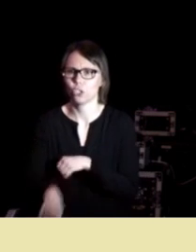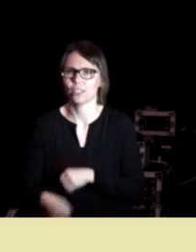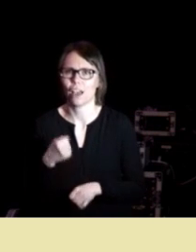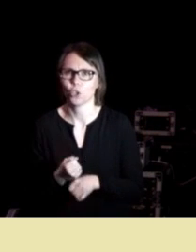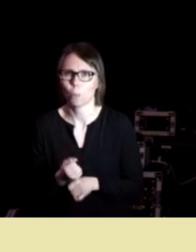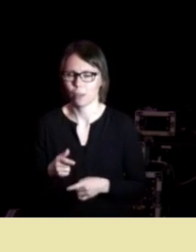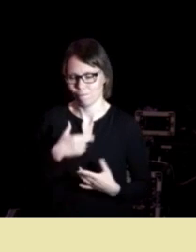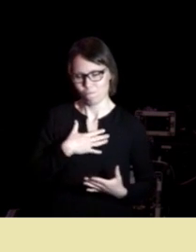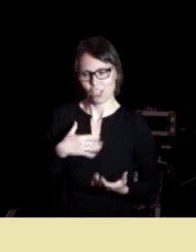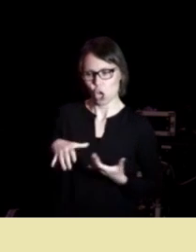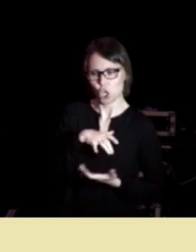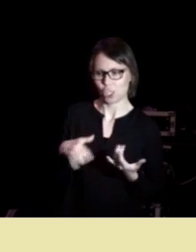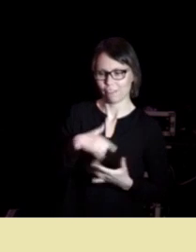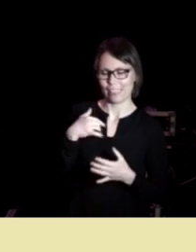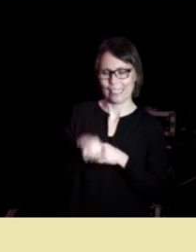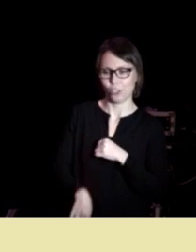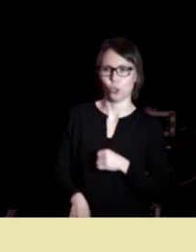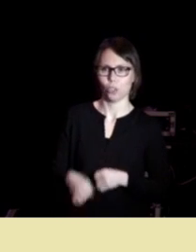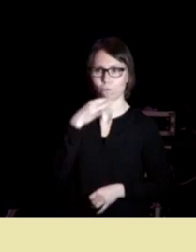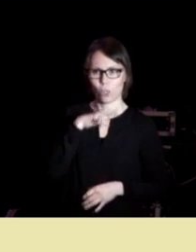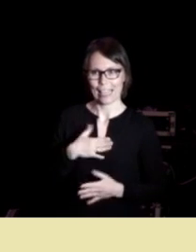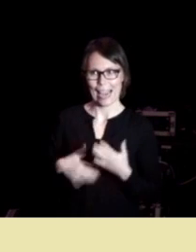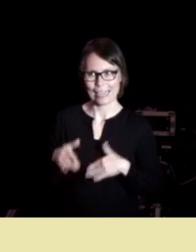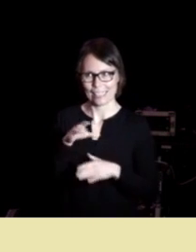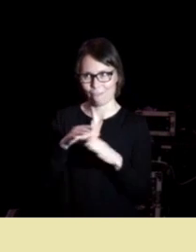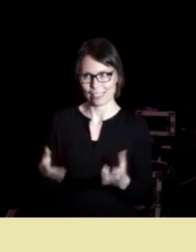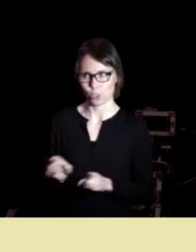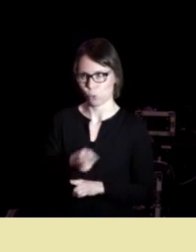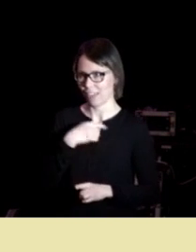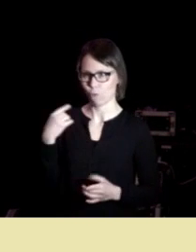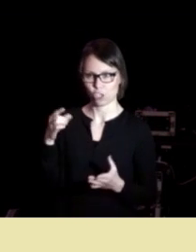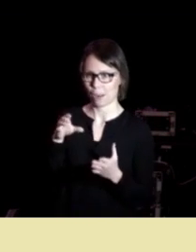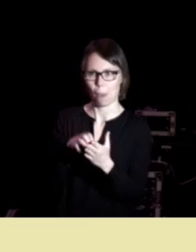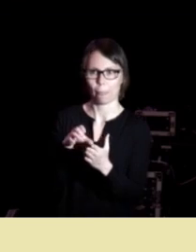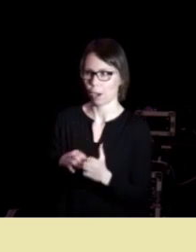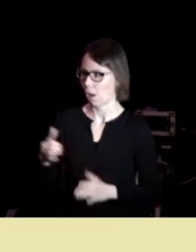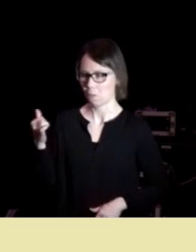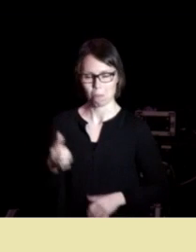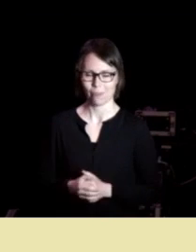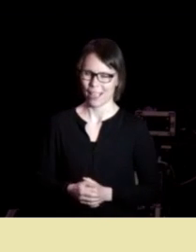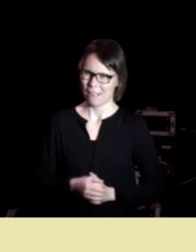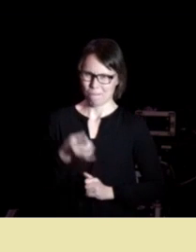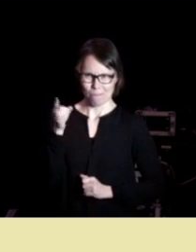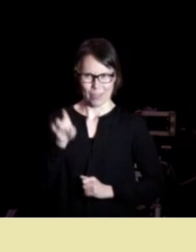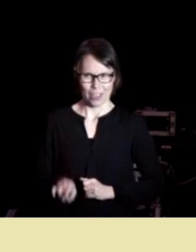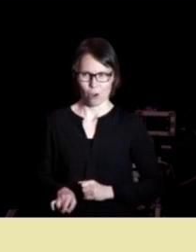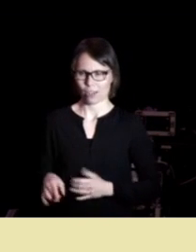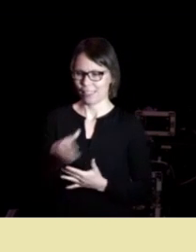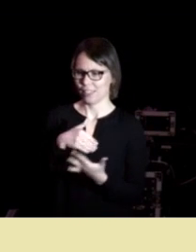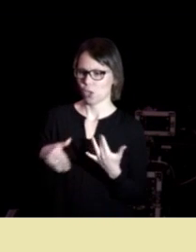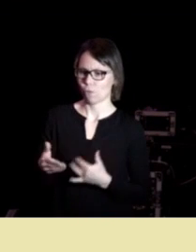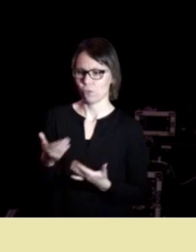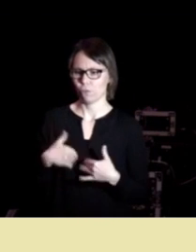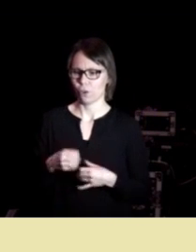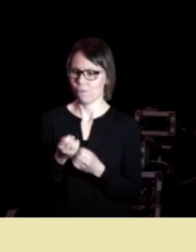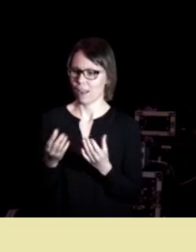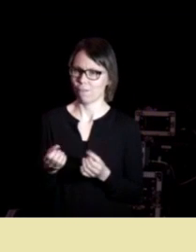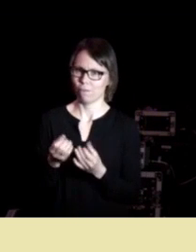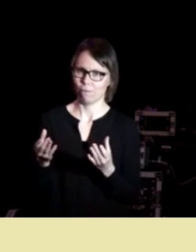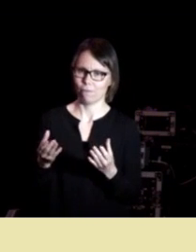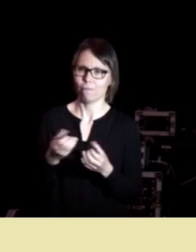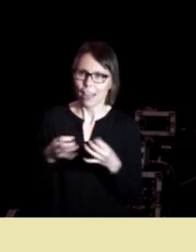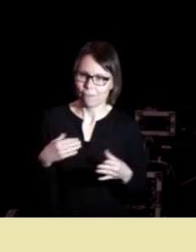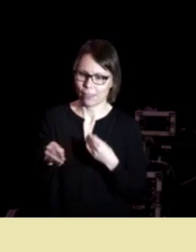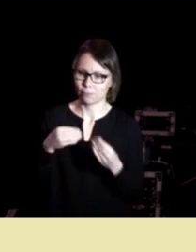vi skal ikke ha det ryktet at vi sliter ut folk i helsevesenet, så det er ikke vårt mantra. Det er jo litt pussig da at i et samfunn hvor vi får stadig